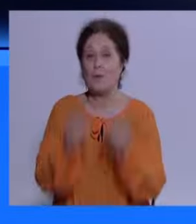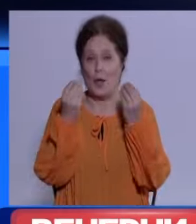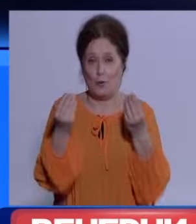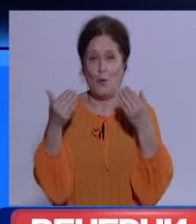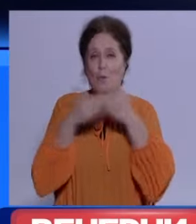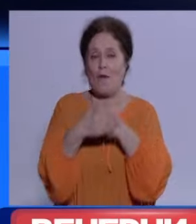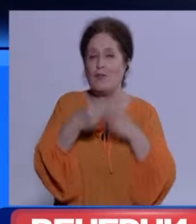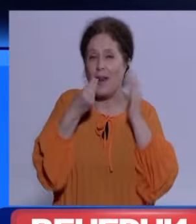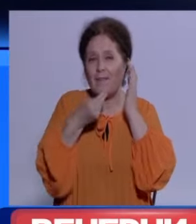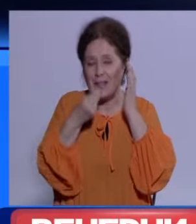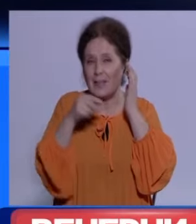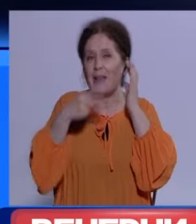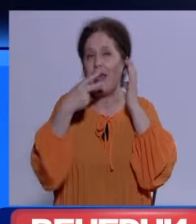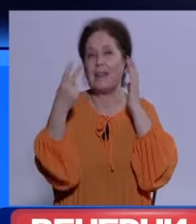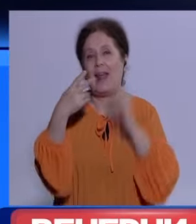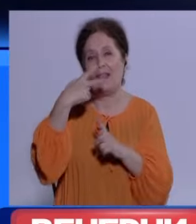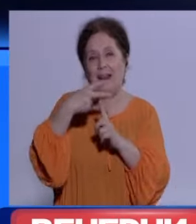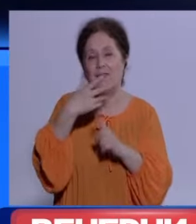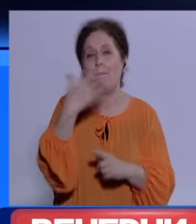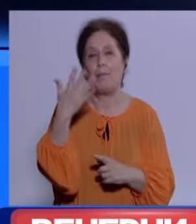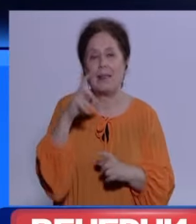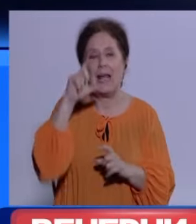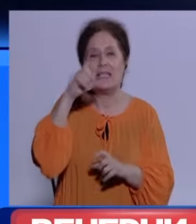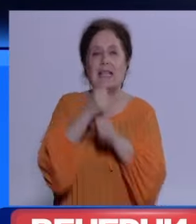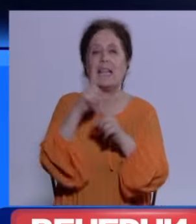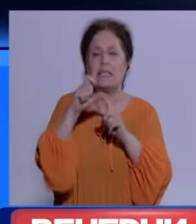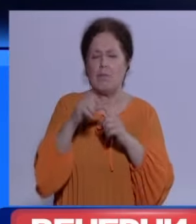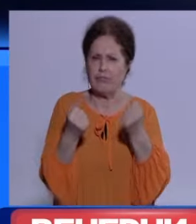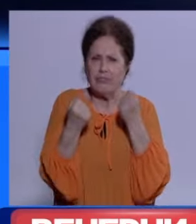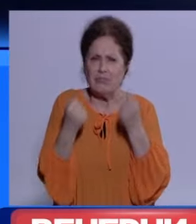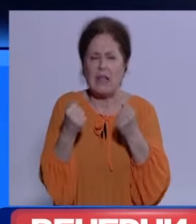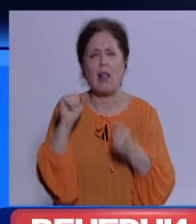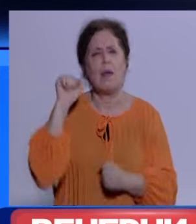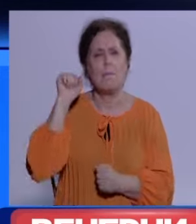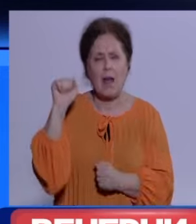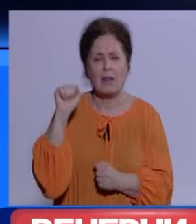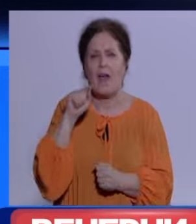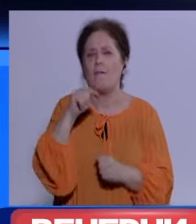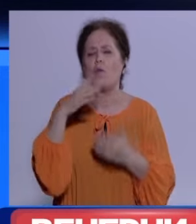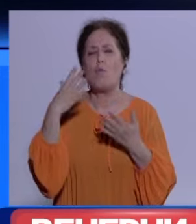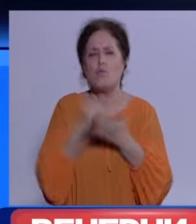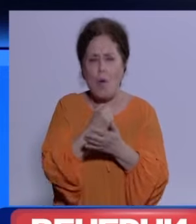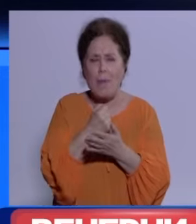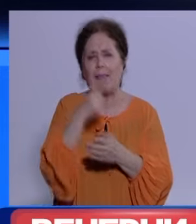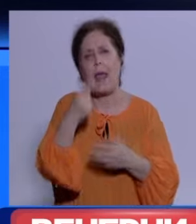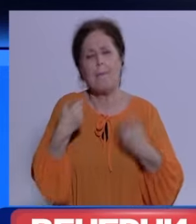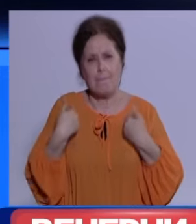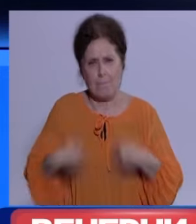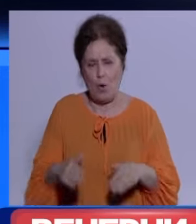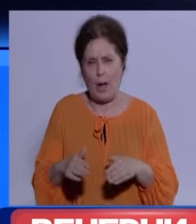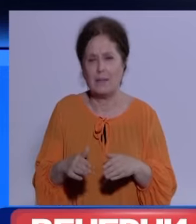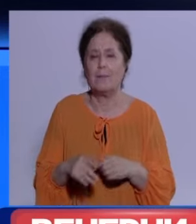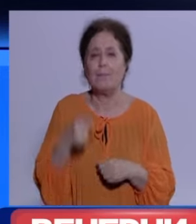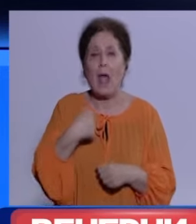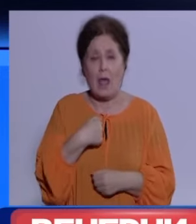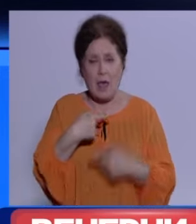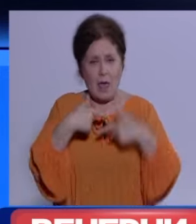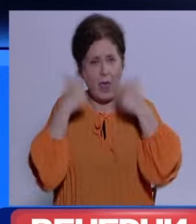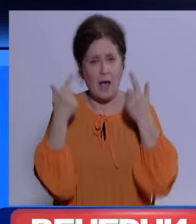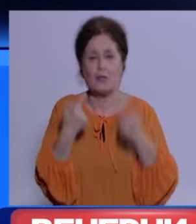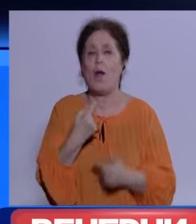Добро вечер, вести на канал 5. СДСМ е силна партија и во победи и во порази. И јасно